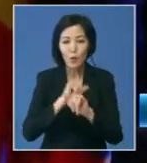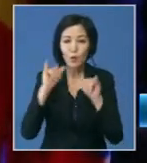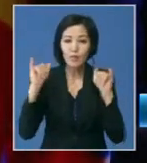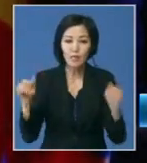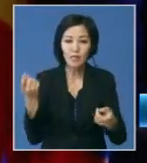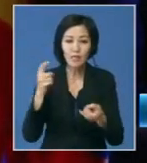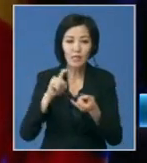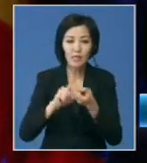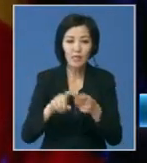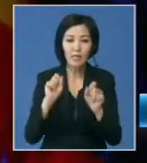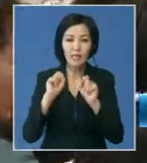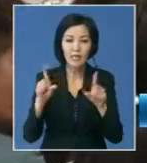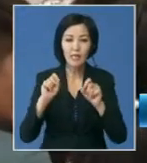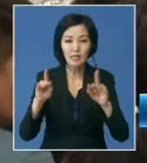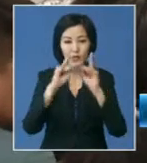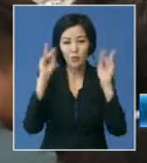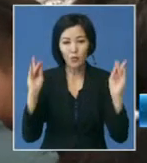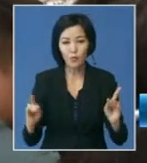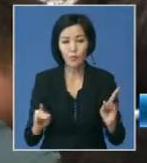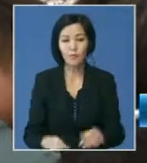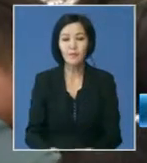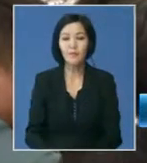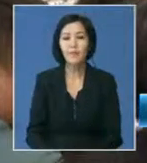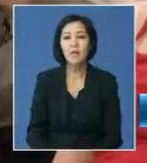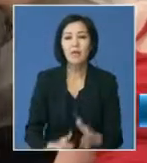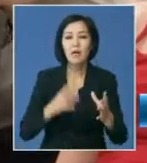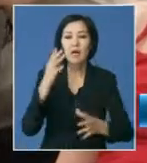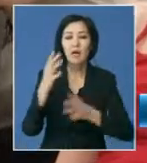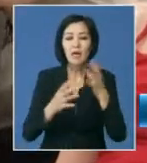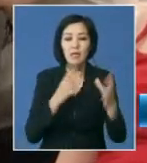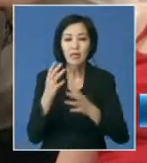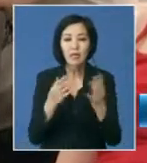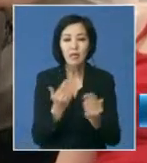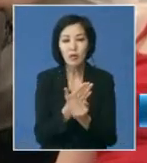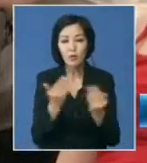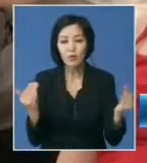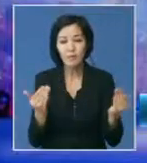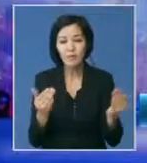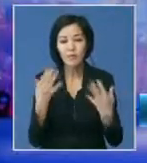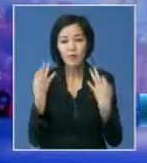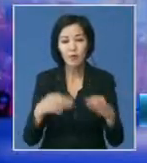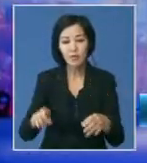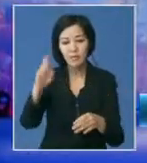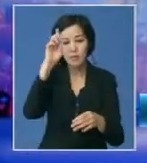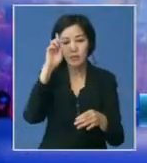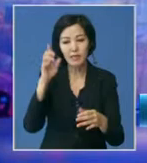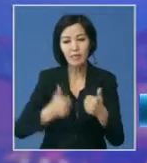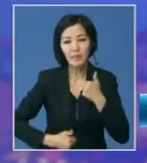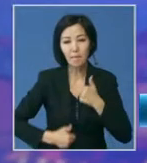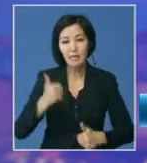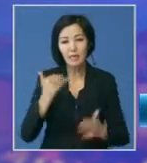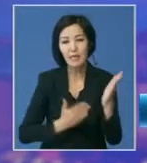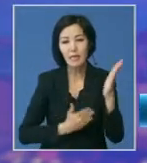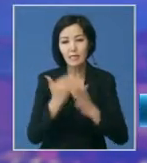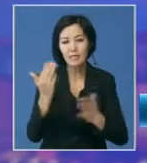жалғайтын алтын көпір. Төрткіл дүниені тоғыстырған 66-шы Астана көрмесі егемен еліміздің мерген асырған ірі жетістігі